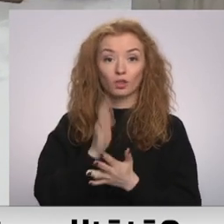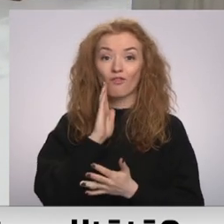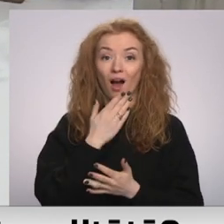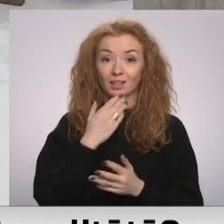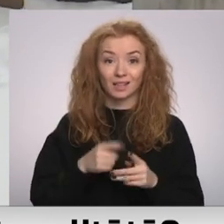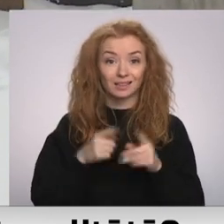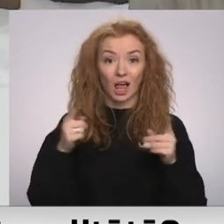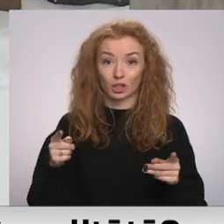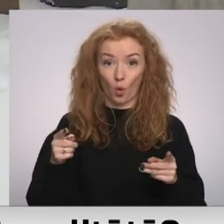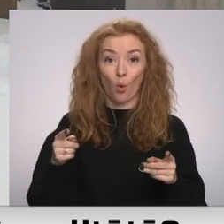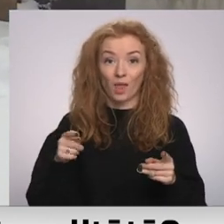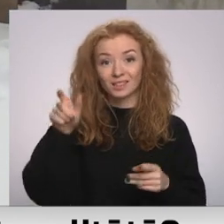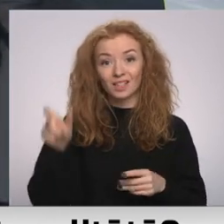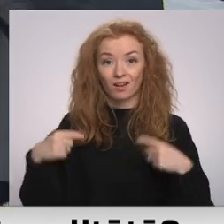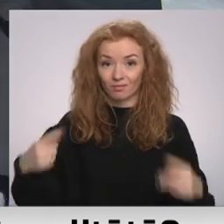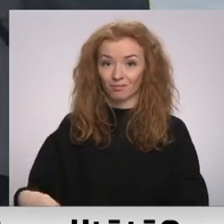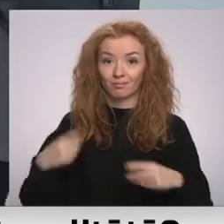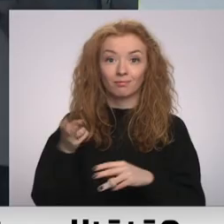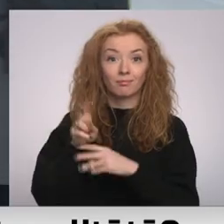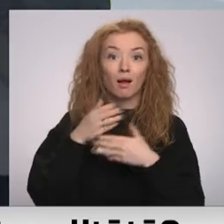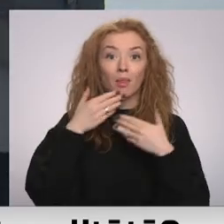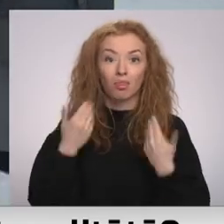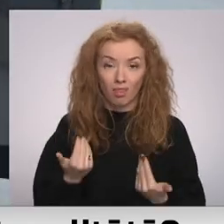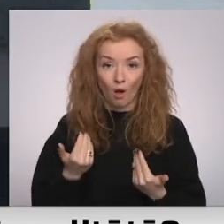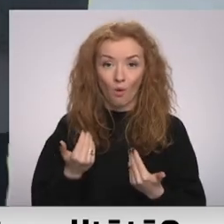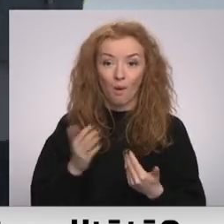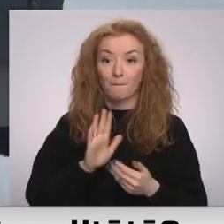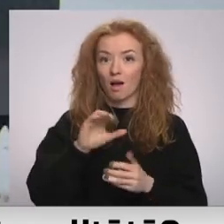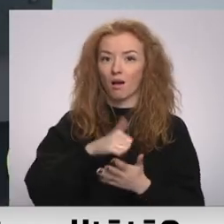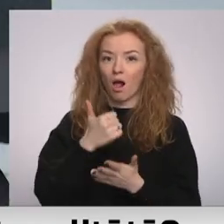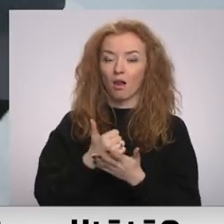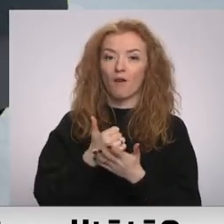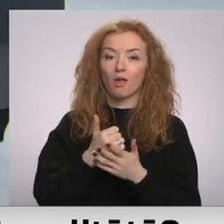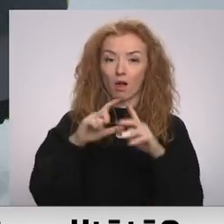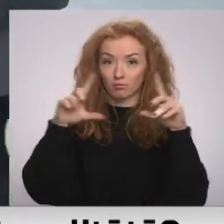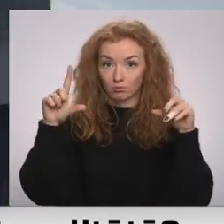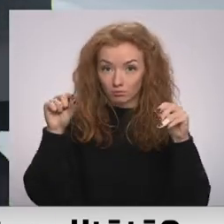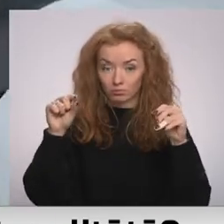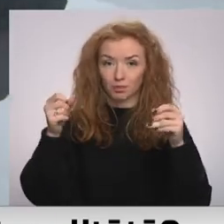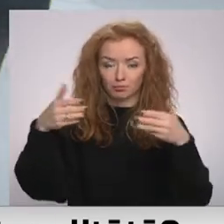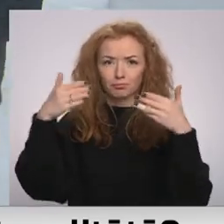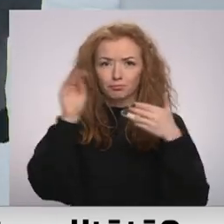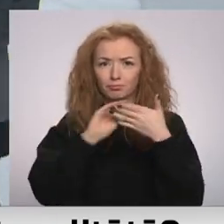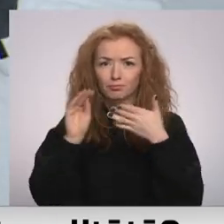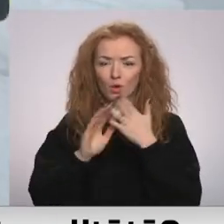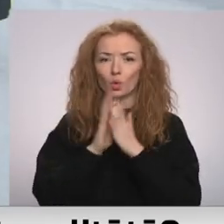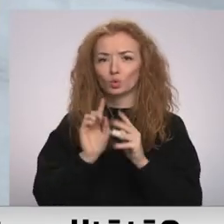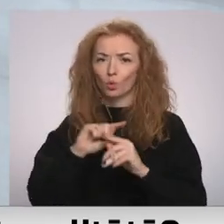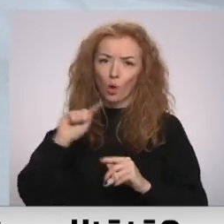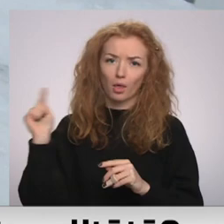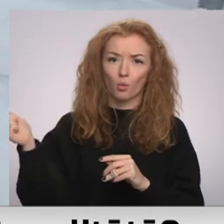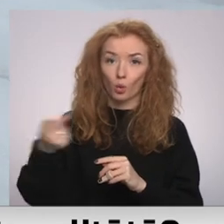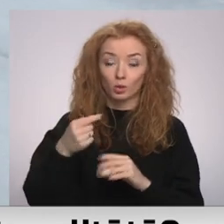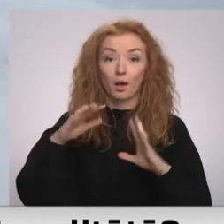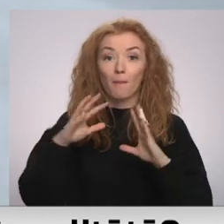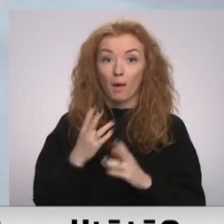neviens cilvēks ratiņkrēslā neesot sastapts. Pie galvenās ieejas redzams aicinājums doties uz ieeju ēkas otrā pusē, bet